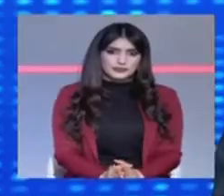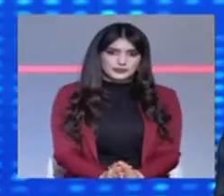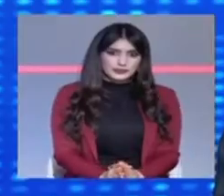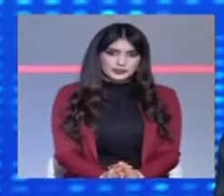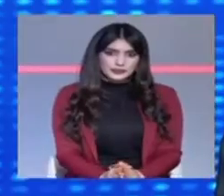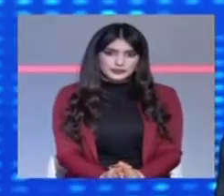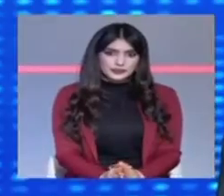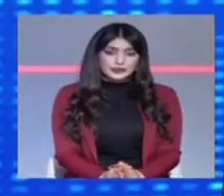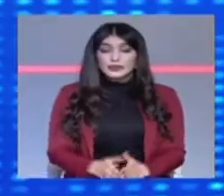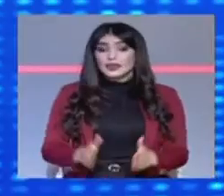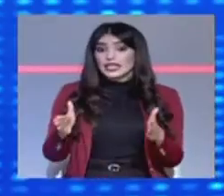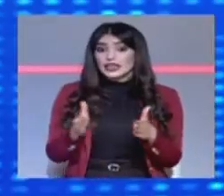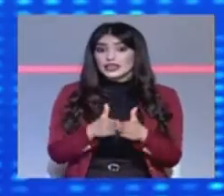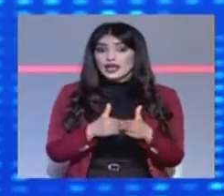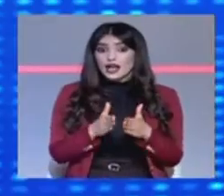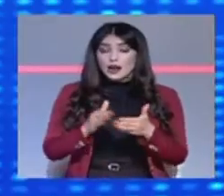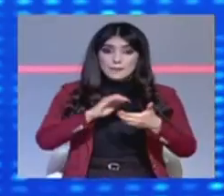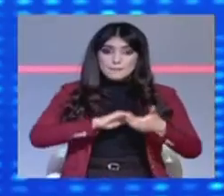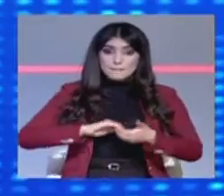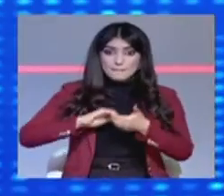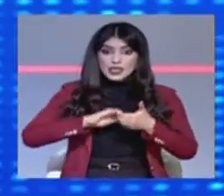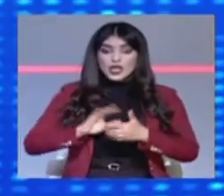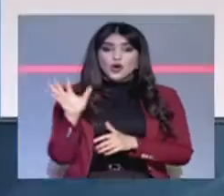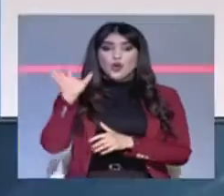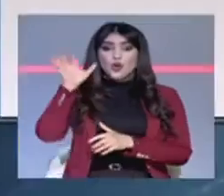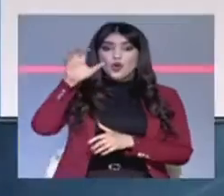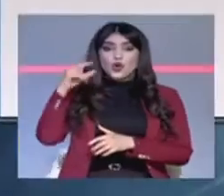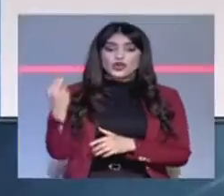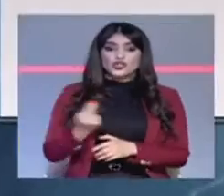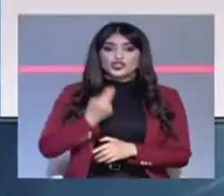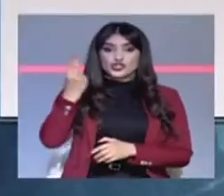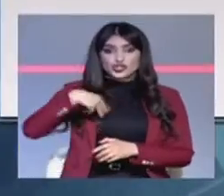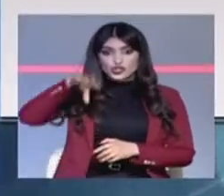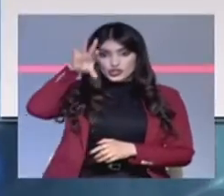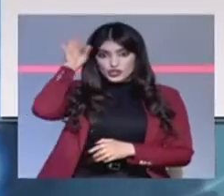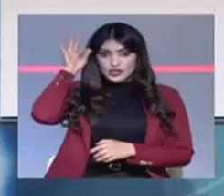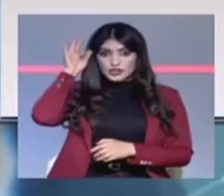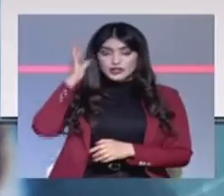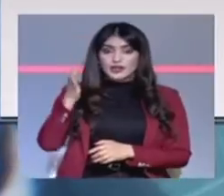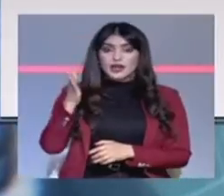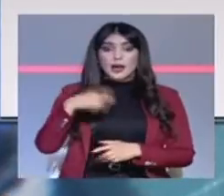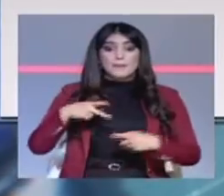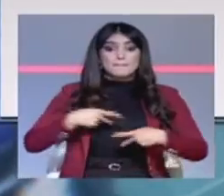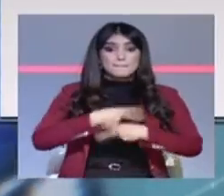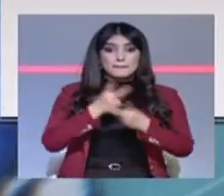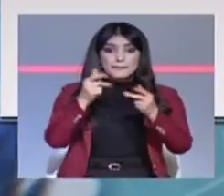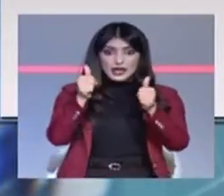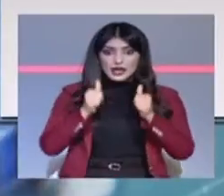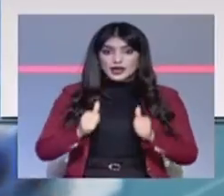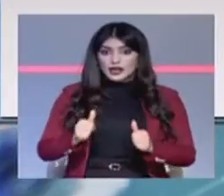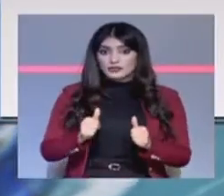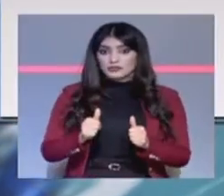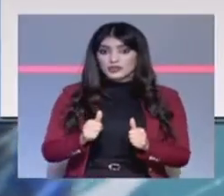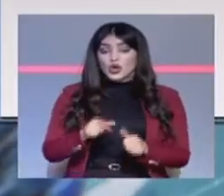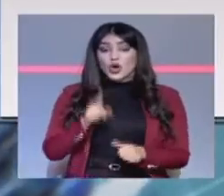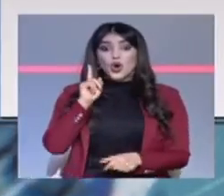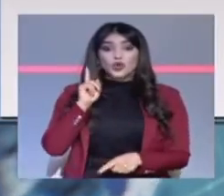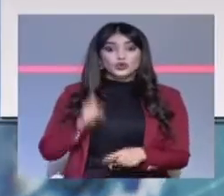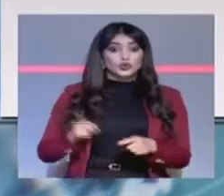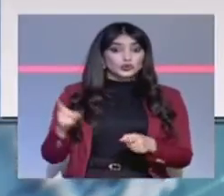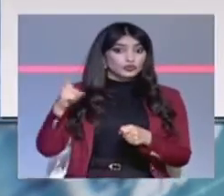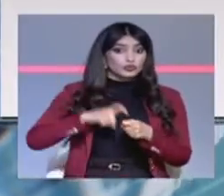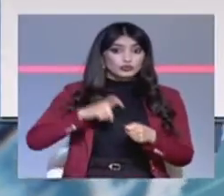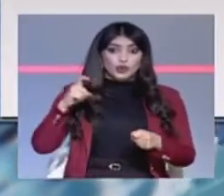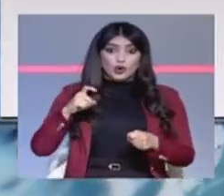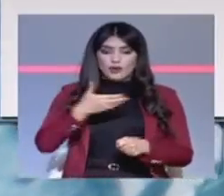طالب الاتحاد الدولي لكره السله الجامعه التونسيه للعبه حسب بيان نشرته اليوم بعدم اعتماد انخراط